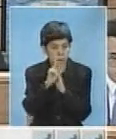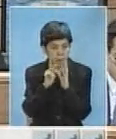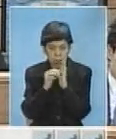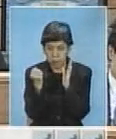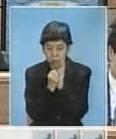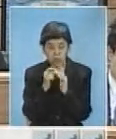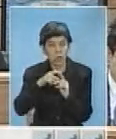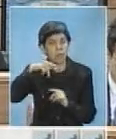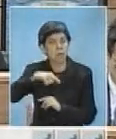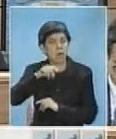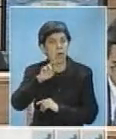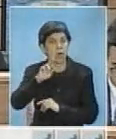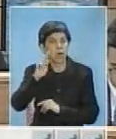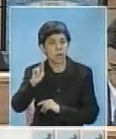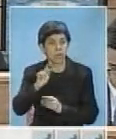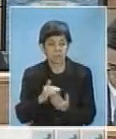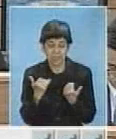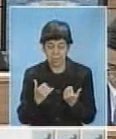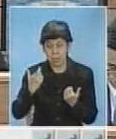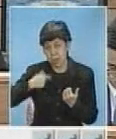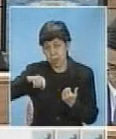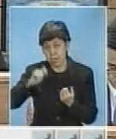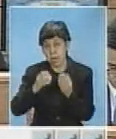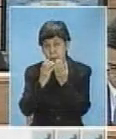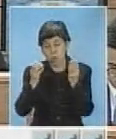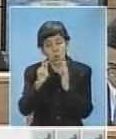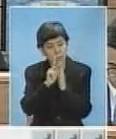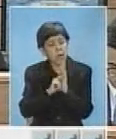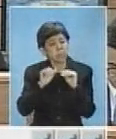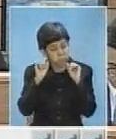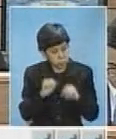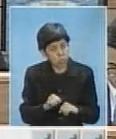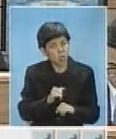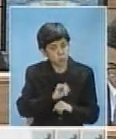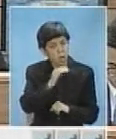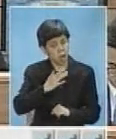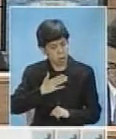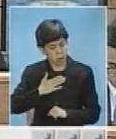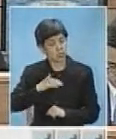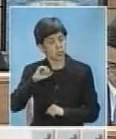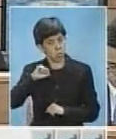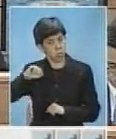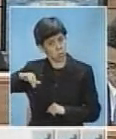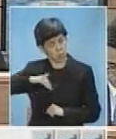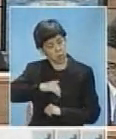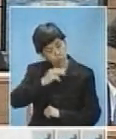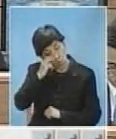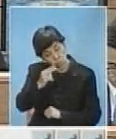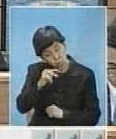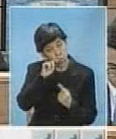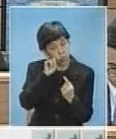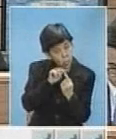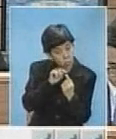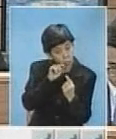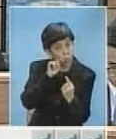ของพระราชกำหนดถึงแม้ศาลรัฐธรรมนูญจะวินิจฉัยว่าถูกกฎหมายแต่ก็เป็นหน้าที่ของพวกเราในสภาที่จะพิจารณาว่าเหมาะสม